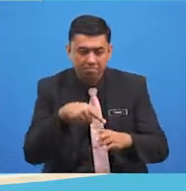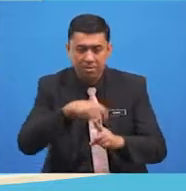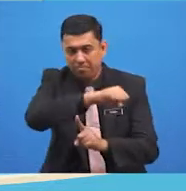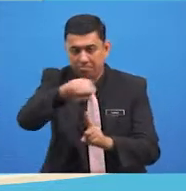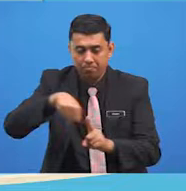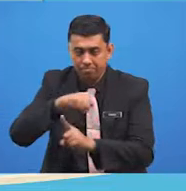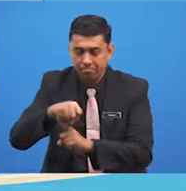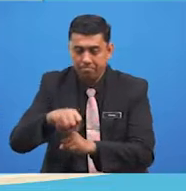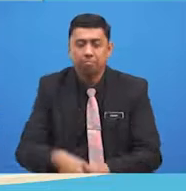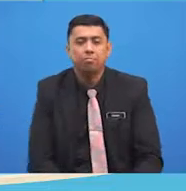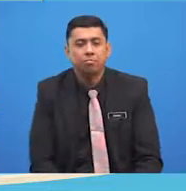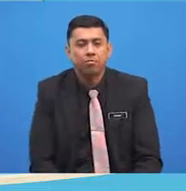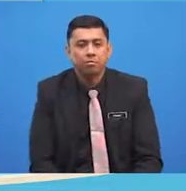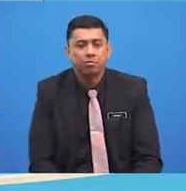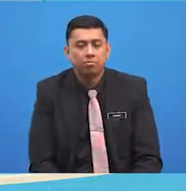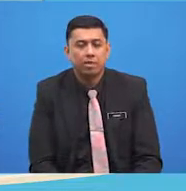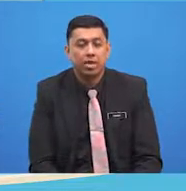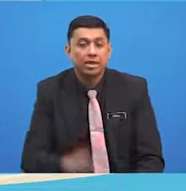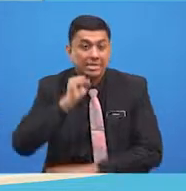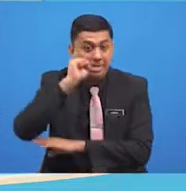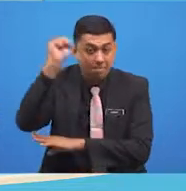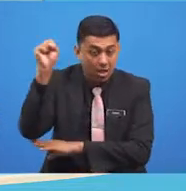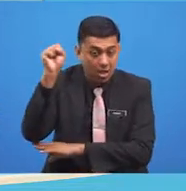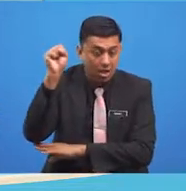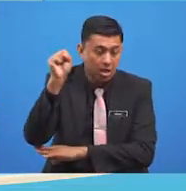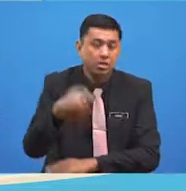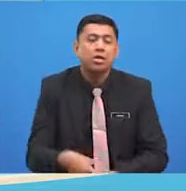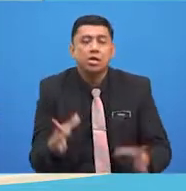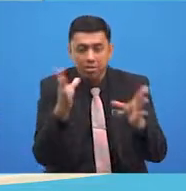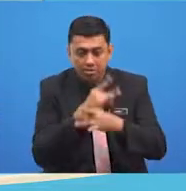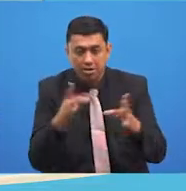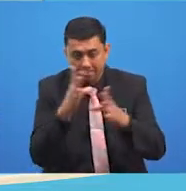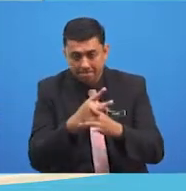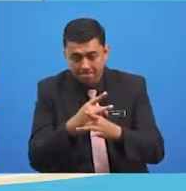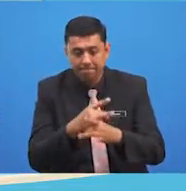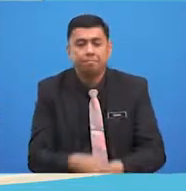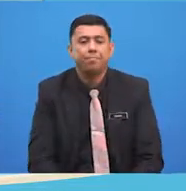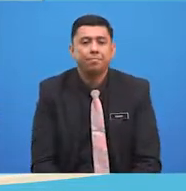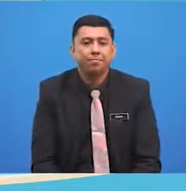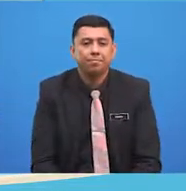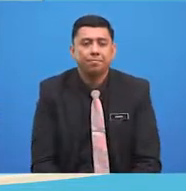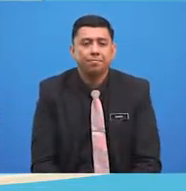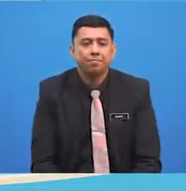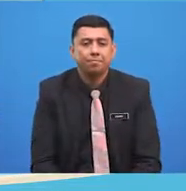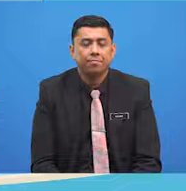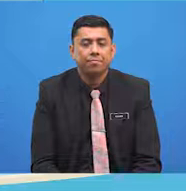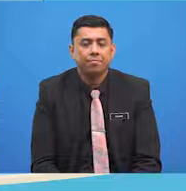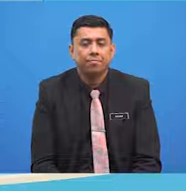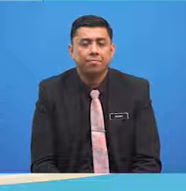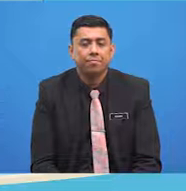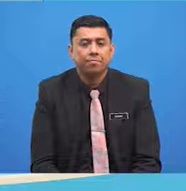sekitar Sili Pompon, Maliau Sabah, Bintulu, Mukah, Merit Pilah,